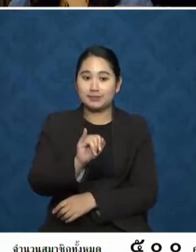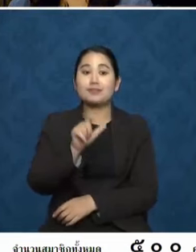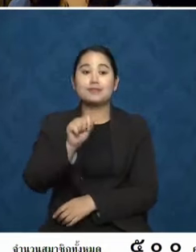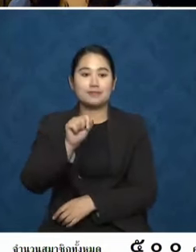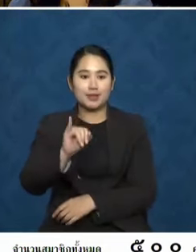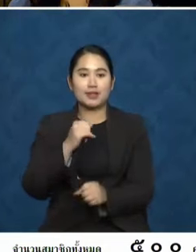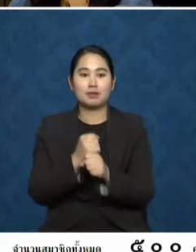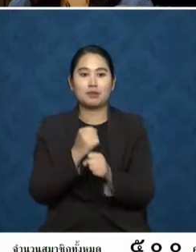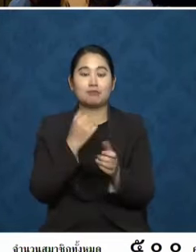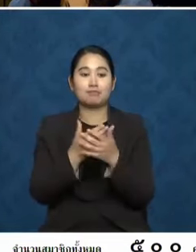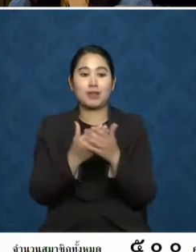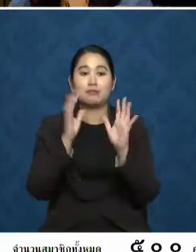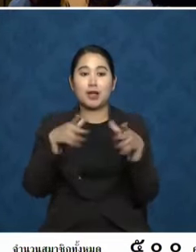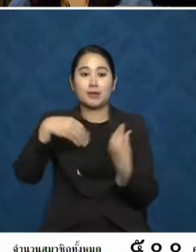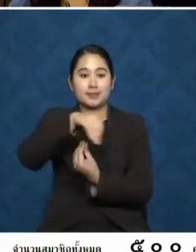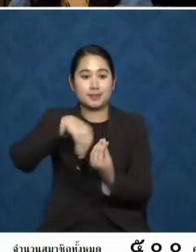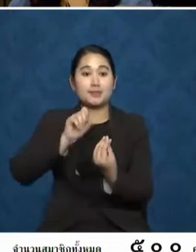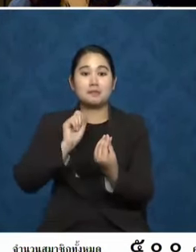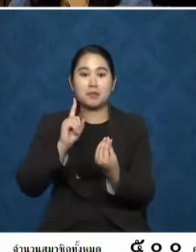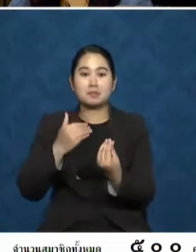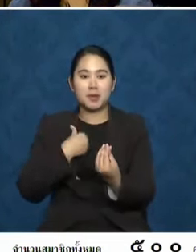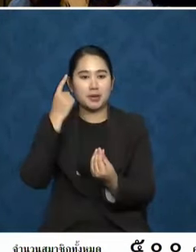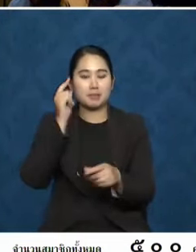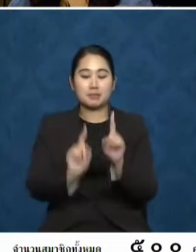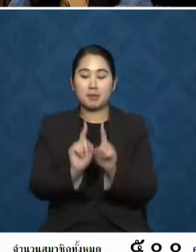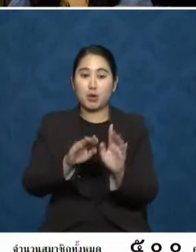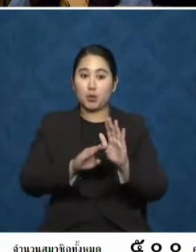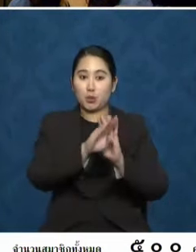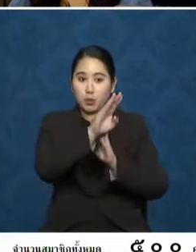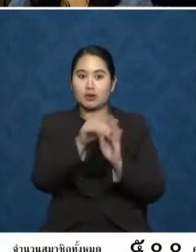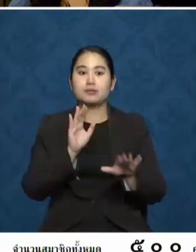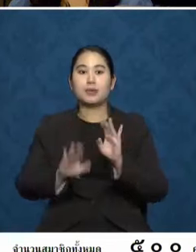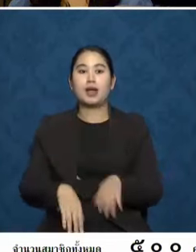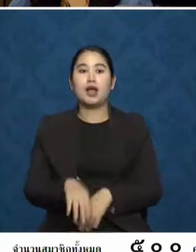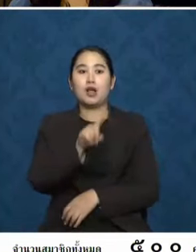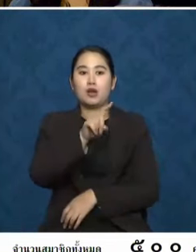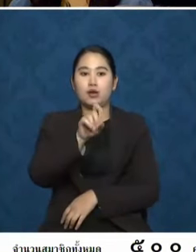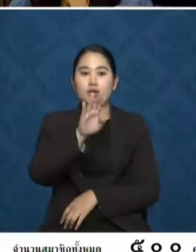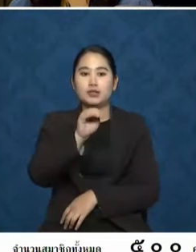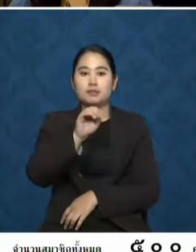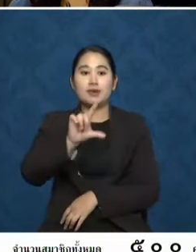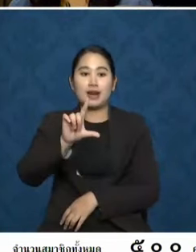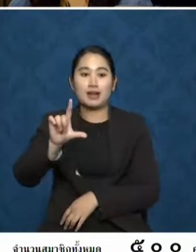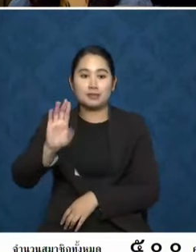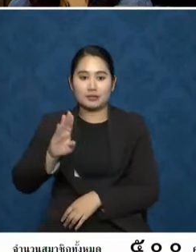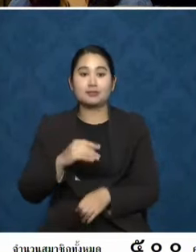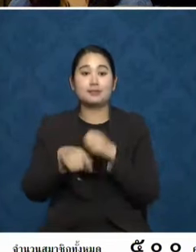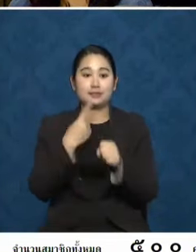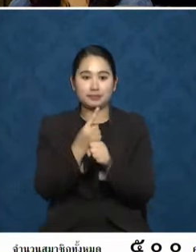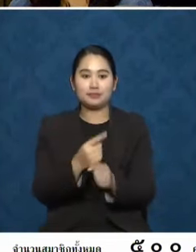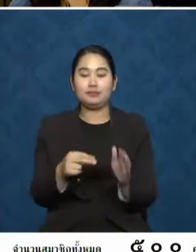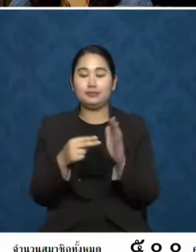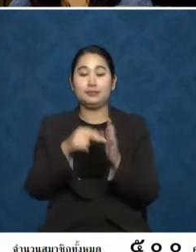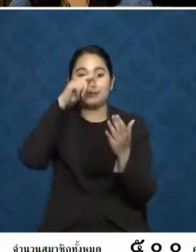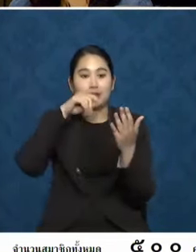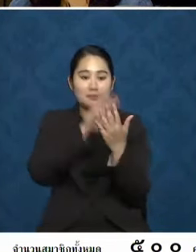AI จะสร้างมค่าทางเศฐกมหาศาลเขาประเมือนกัวาจะสูงถึงมากกวา 140 ลานล้านบาทต่ปีนั่นหมายความว่าถ้